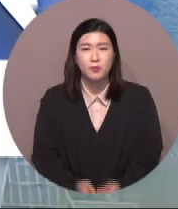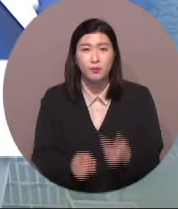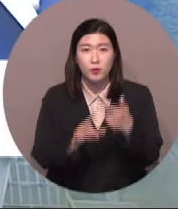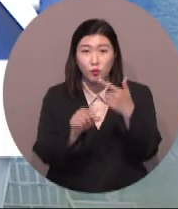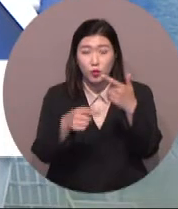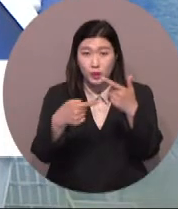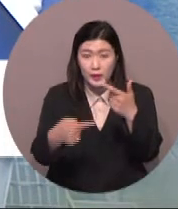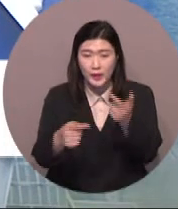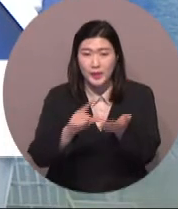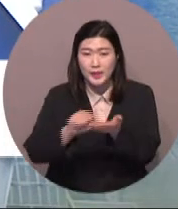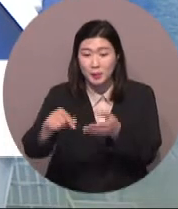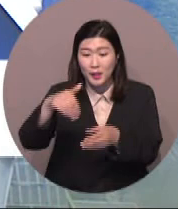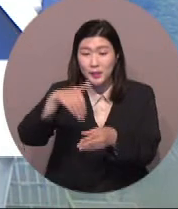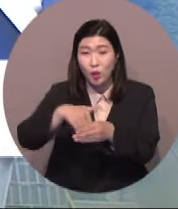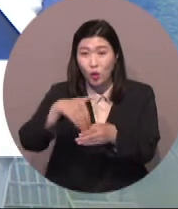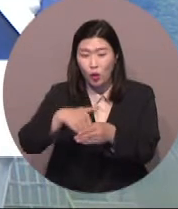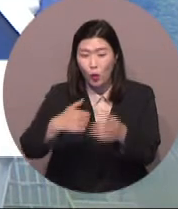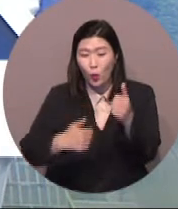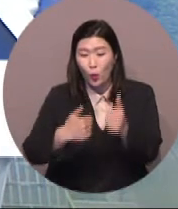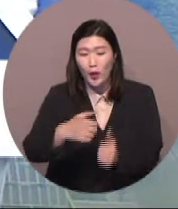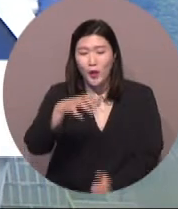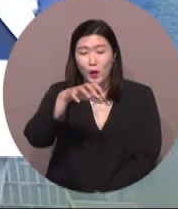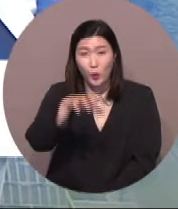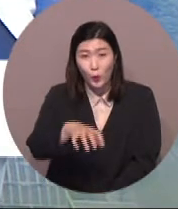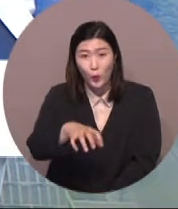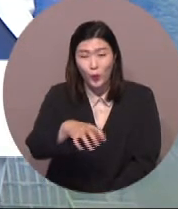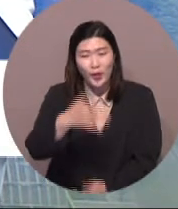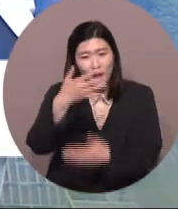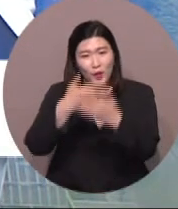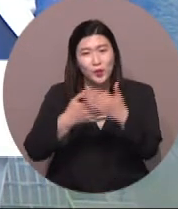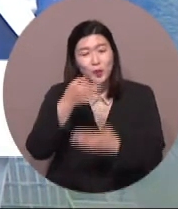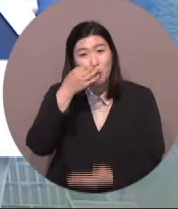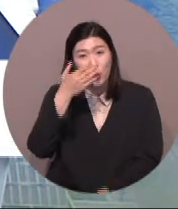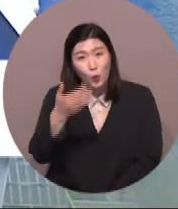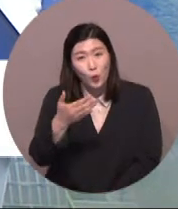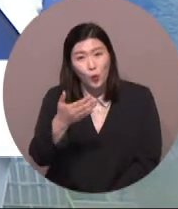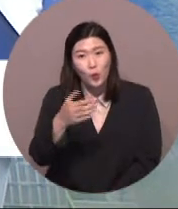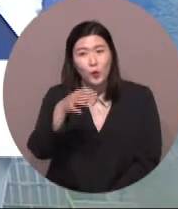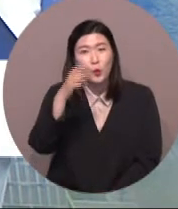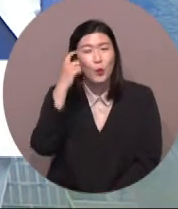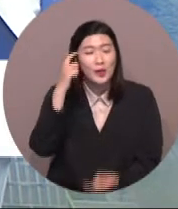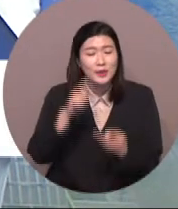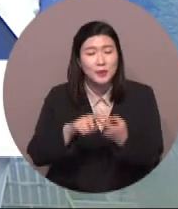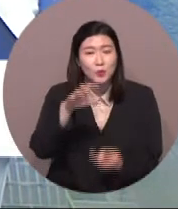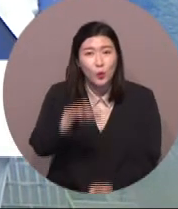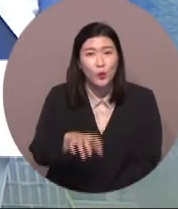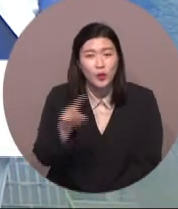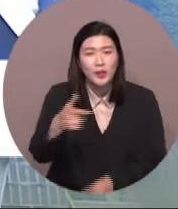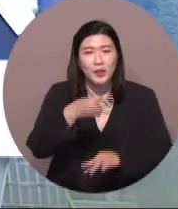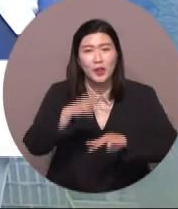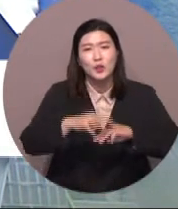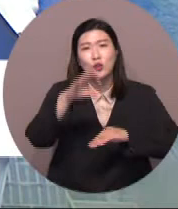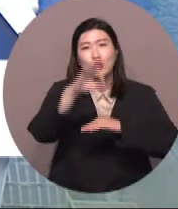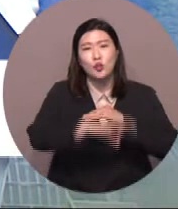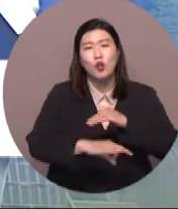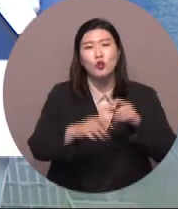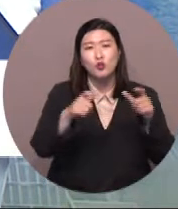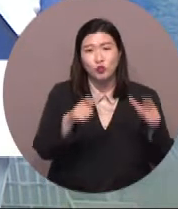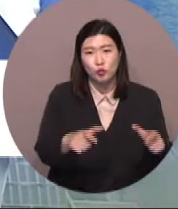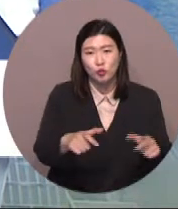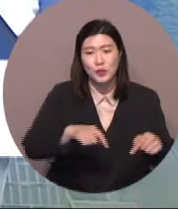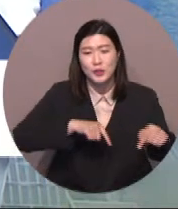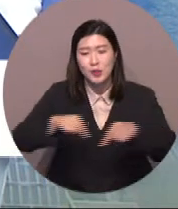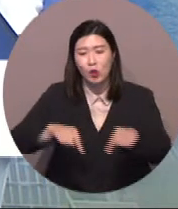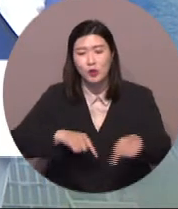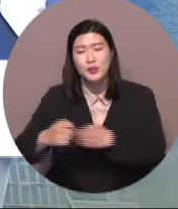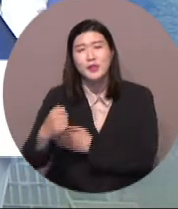6.1 지방선거의 격전지를 돌아보는 기획보도 순서. 오늘은 대전에서 인구가 가장 많고 또 정치의 중심지인